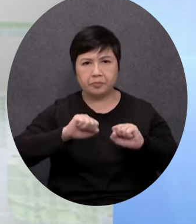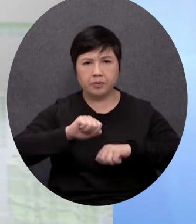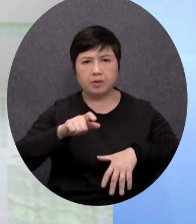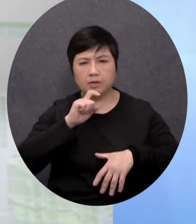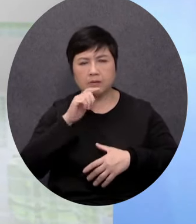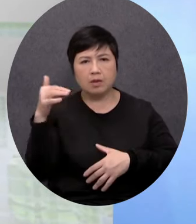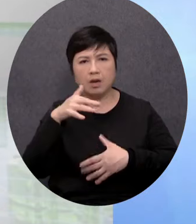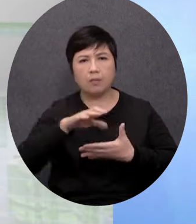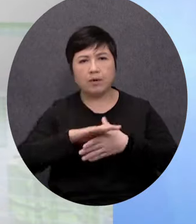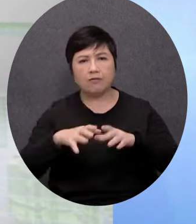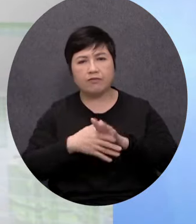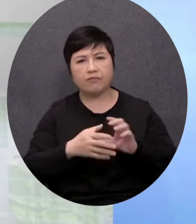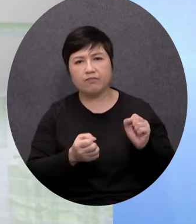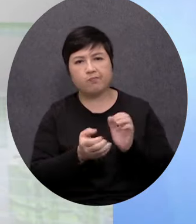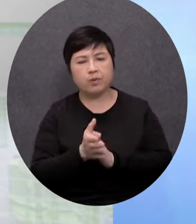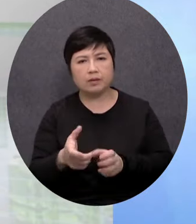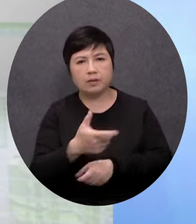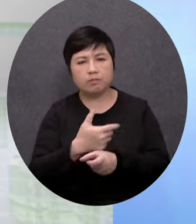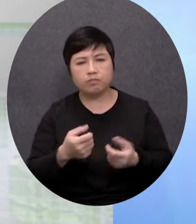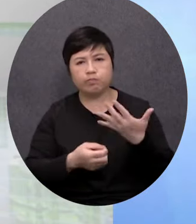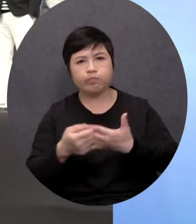文化能为经济带来效益。